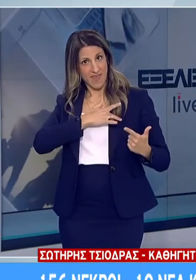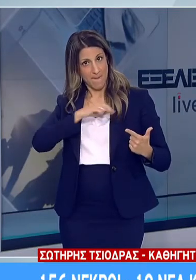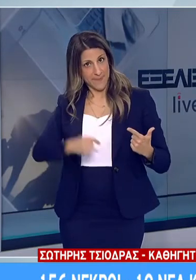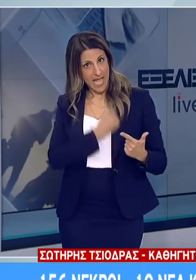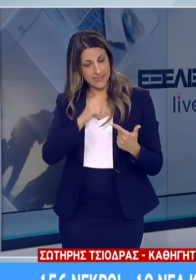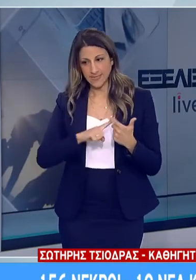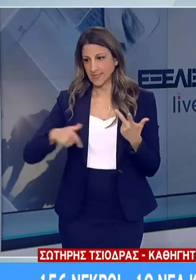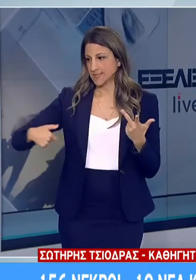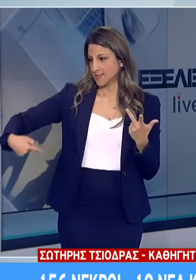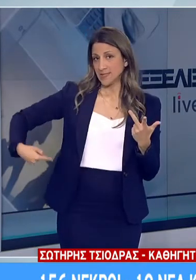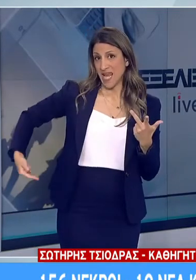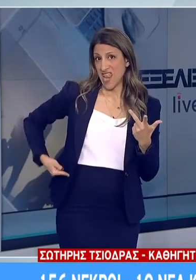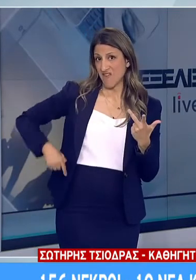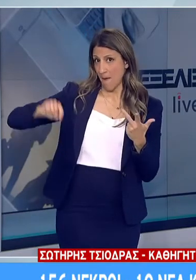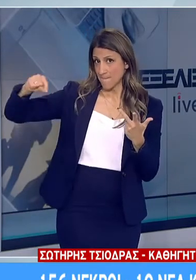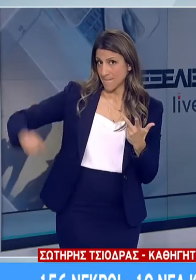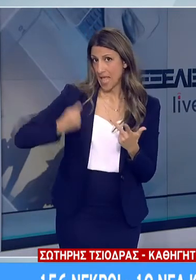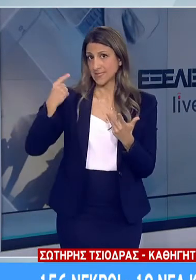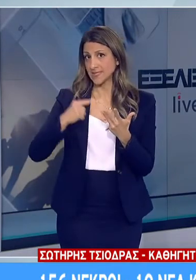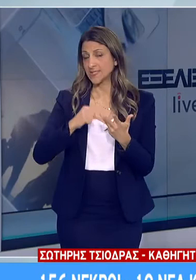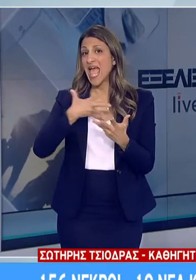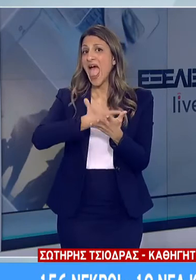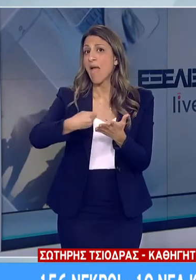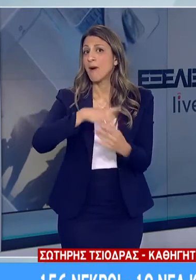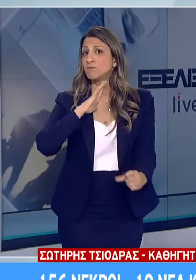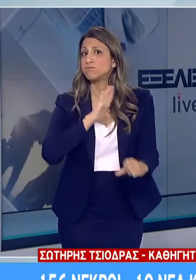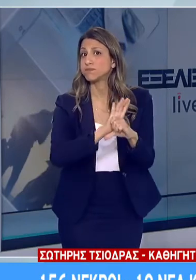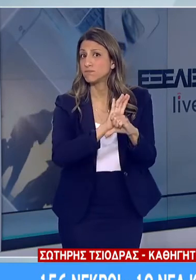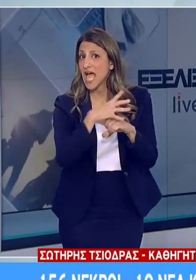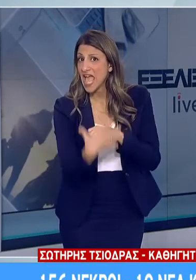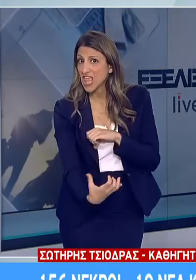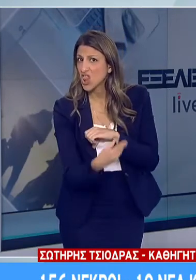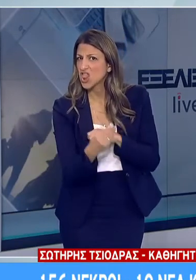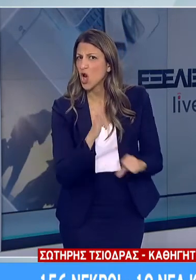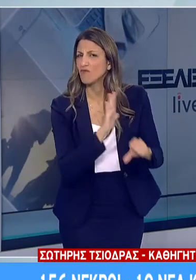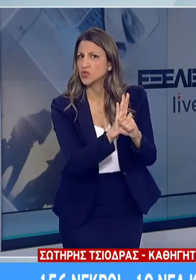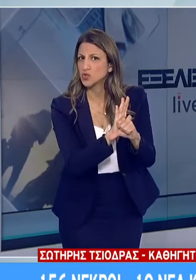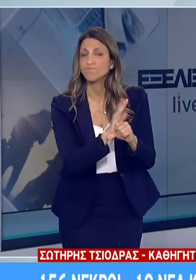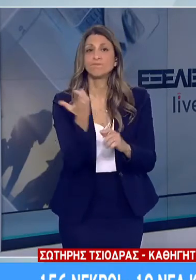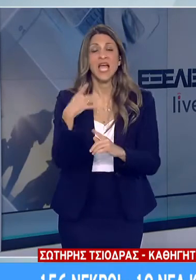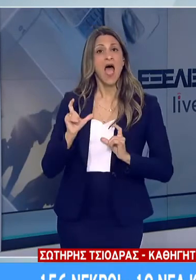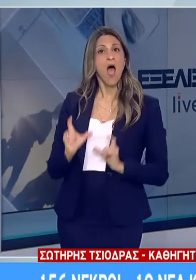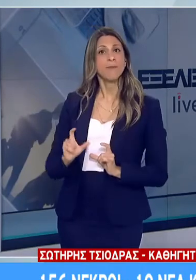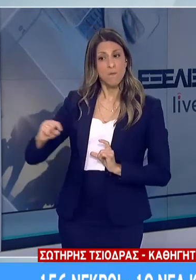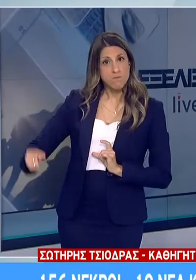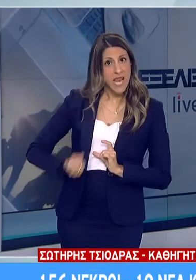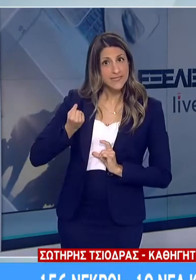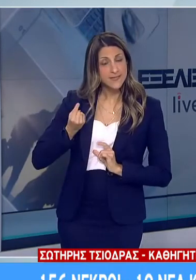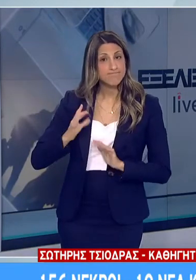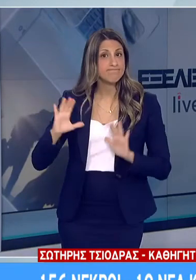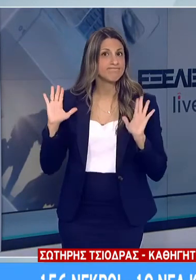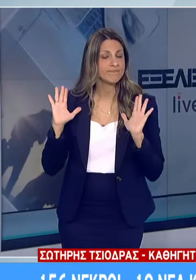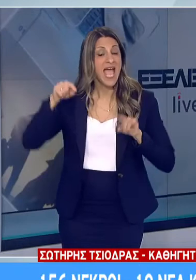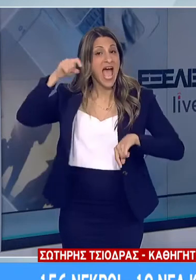επιπλοκές, θρομβώσεις, νευρολογικές εκδηλώσεις, πολύ σπάνια σοβαρά φλεγμονώδεις αντιδράσεις του ανοσοποιητικού, που εμφανίζονται ευτυχώς εξαιρετικά